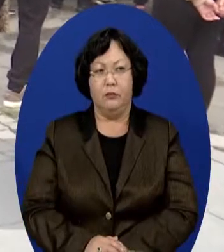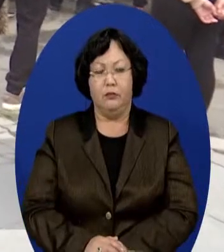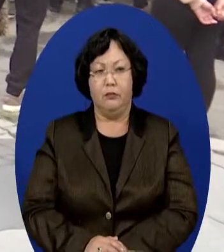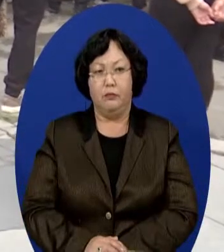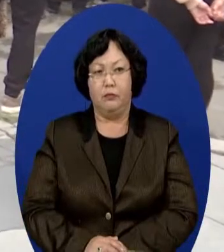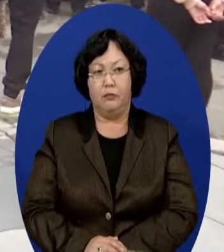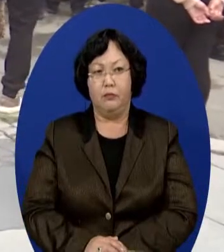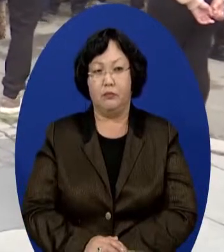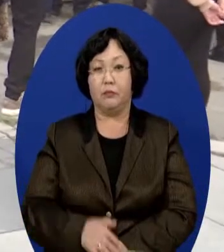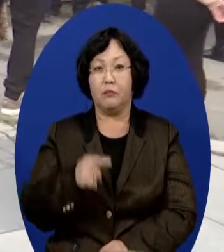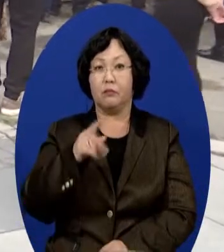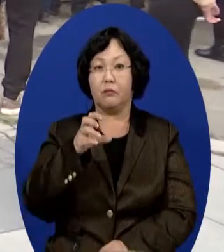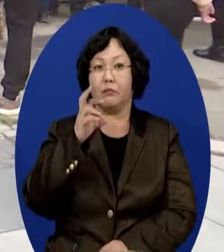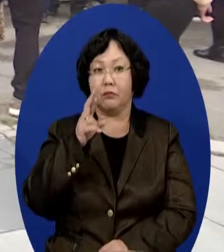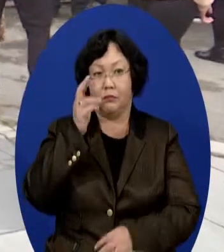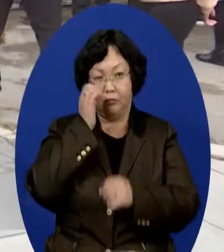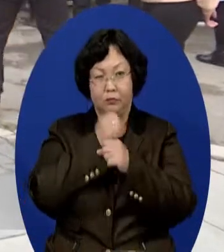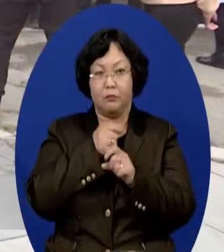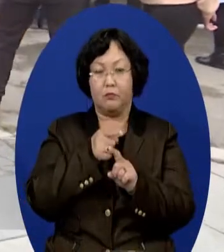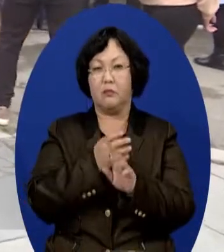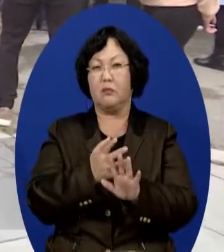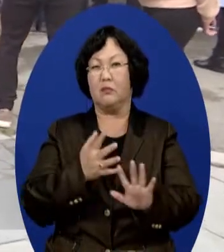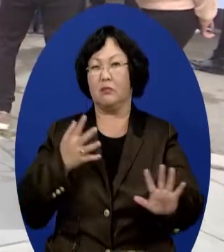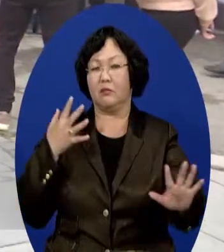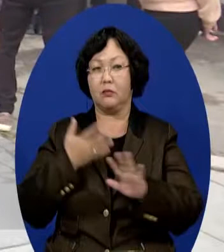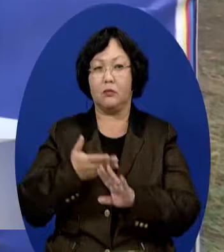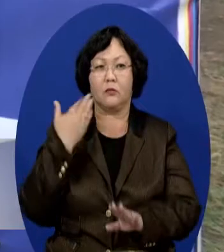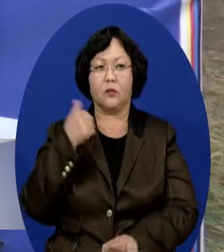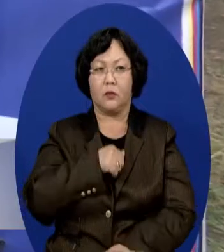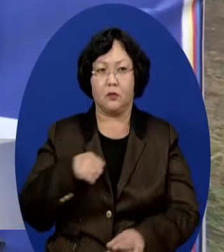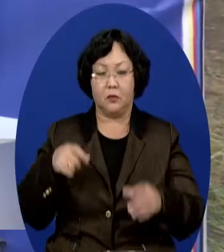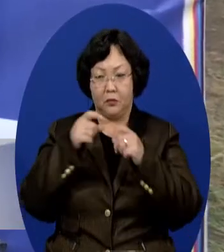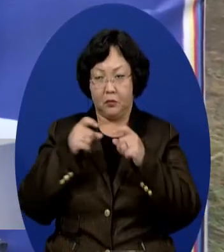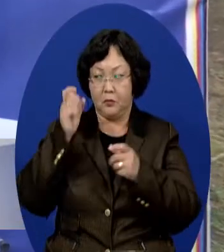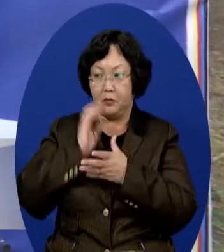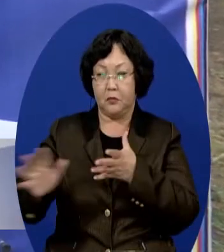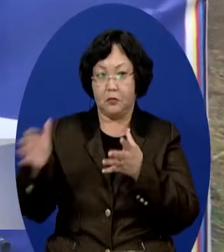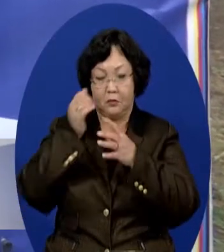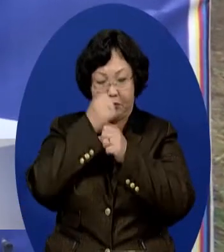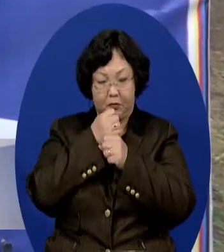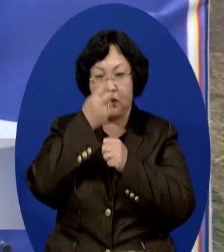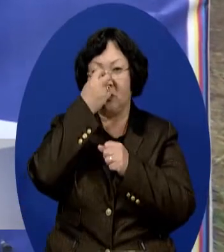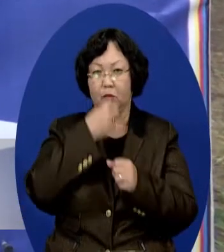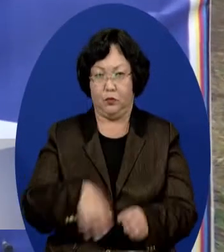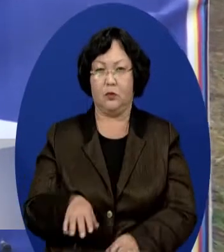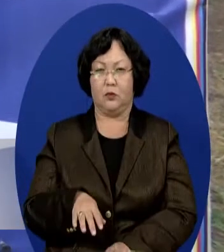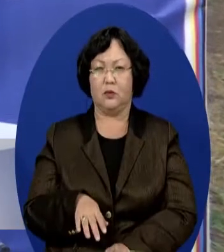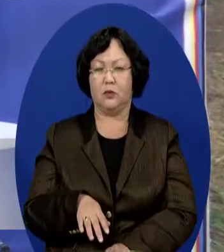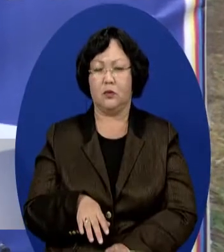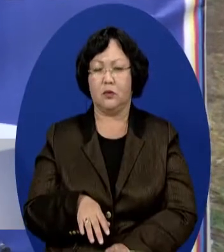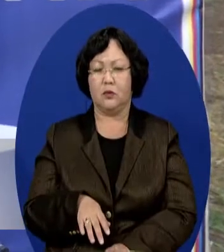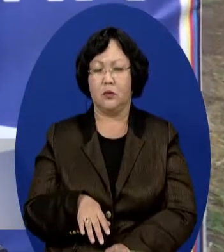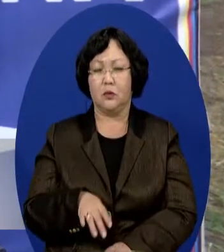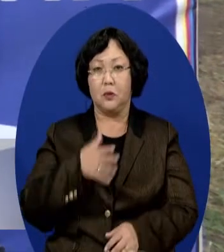PCR шинжилгээ өгөхөөр урт дараалалт зогсох иргэдийн ихэнх нь өмнө нь өөрсдөө түргэвчсэн тест худалдаа авч оншилж байжээ. Өөрөөр хэлбэл